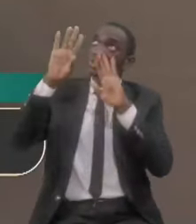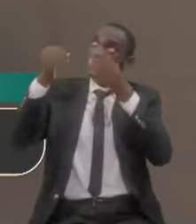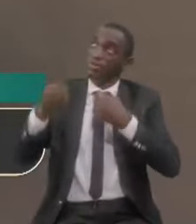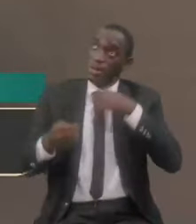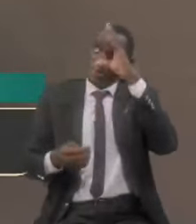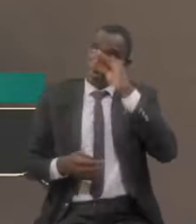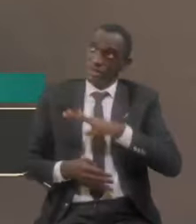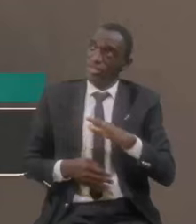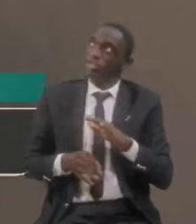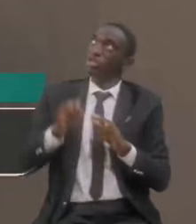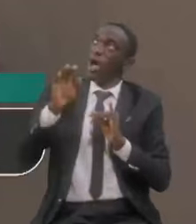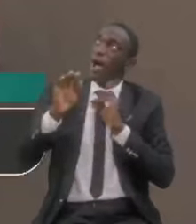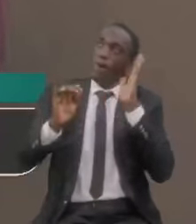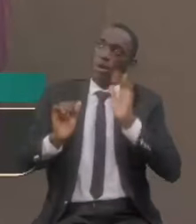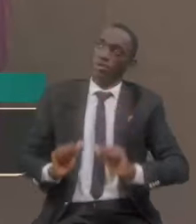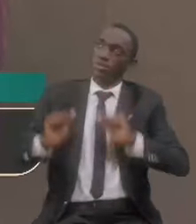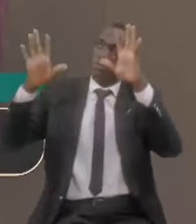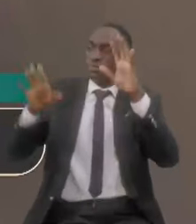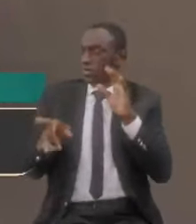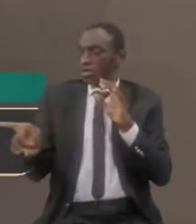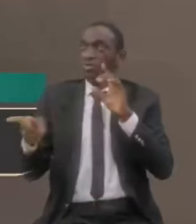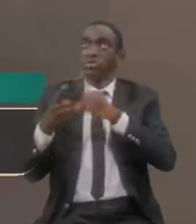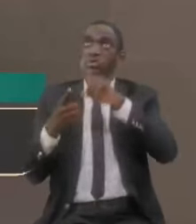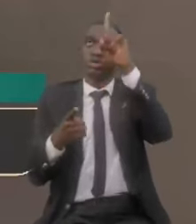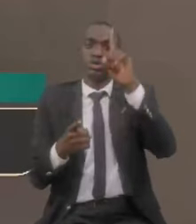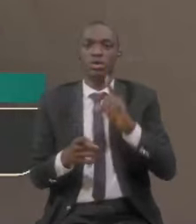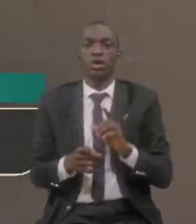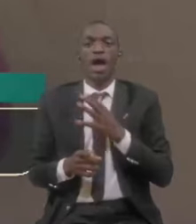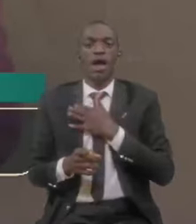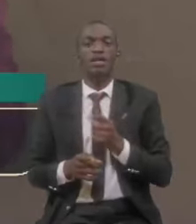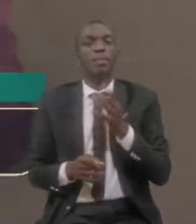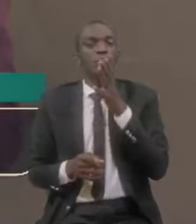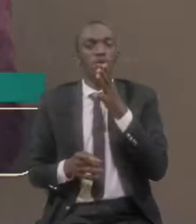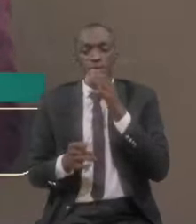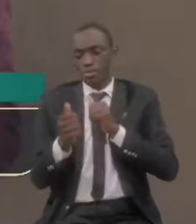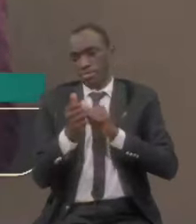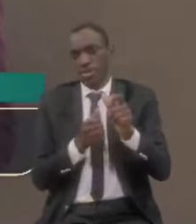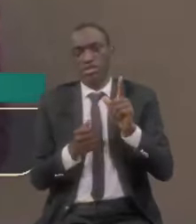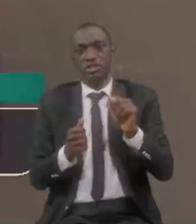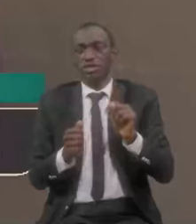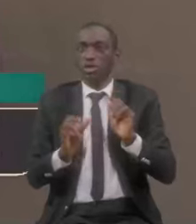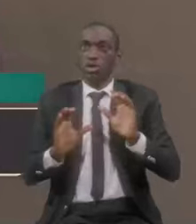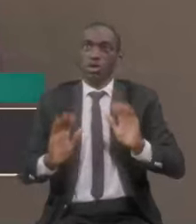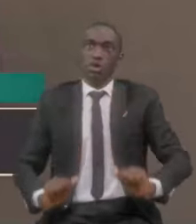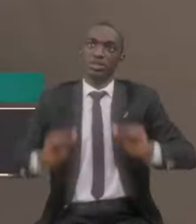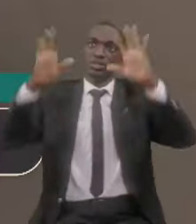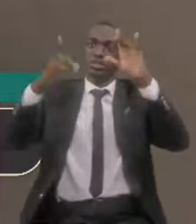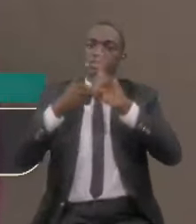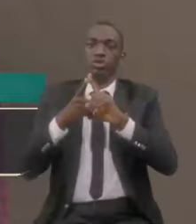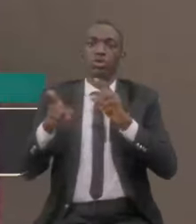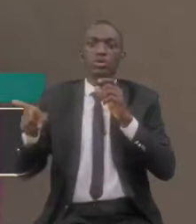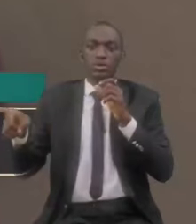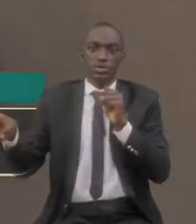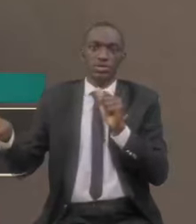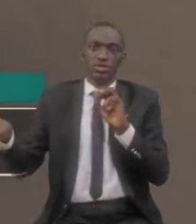la mère a transmis la consécration à Samuel. Et c'est devenu une consécration. Il est